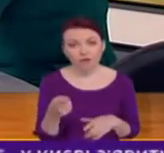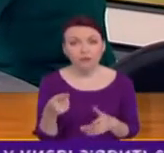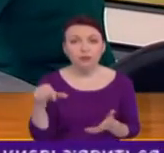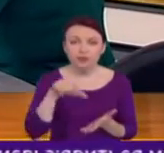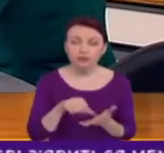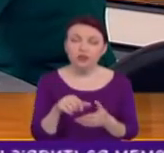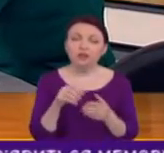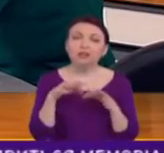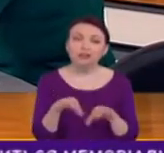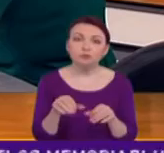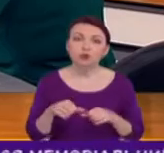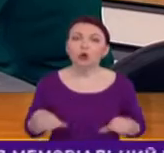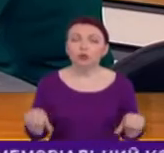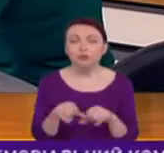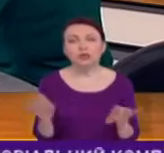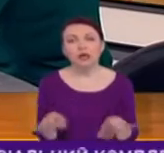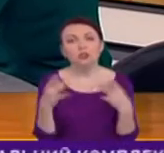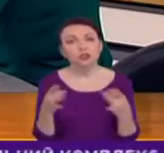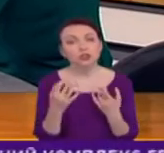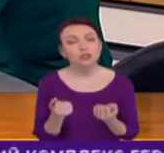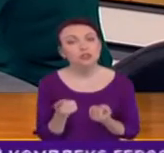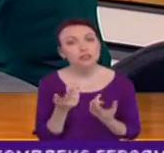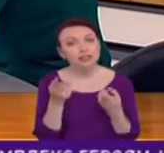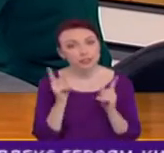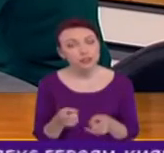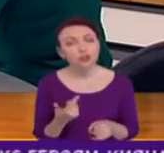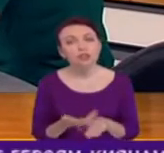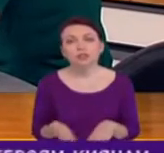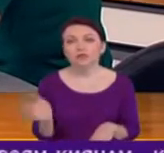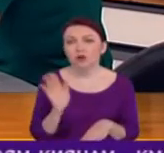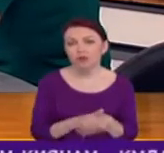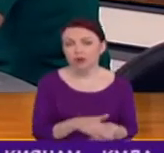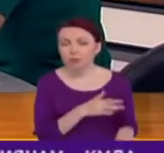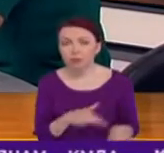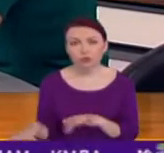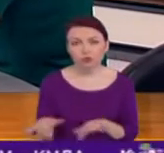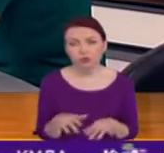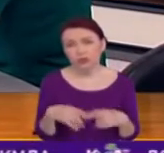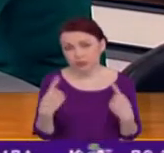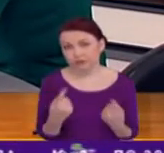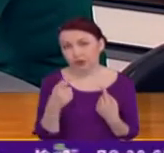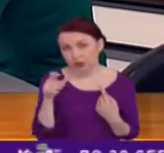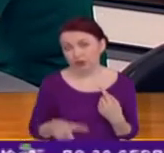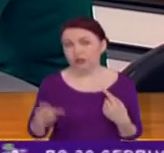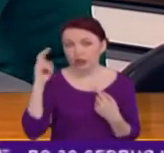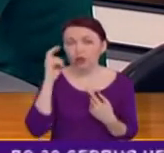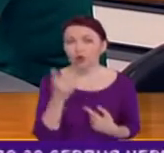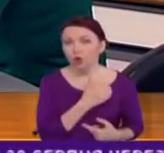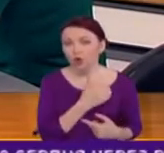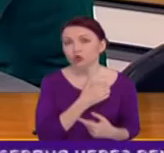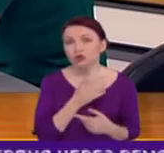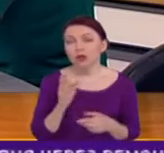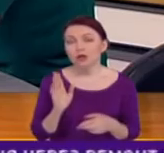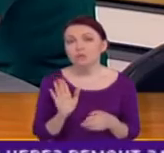транспортної комісії, розкажіть, наскільки дійсно це важка процедура, якщо пересічний киянин хоче в міжквартальному